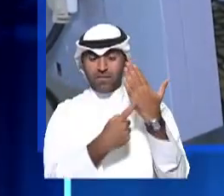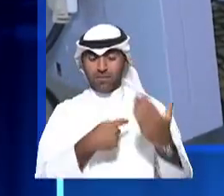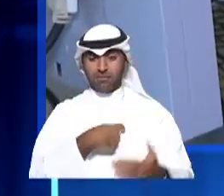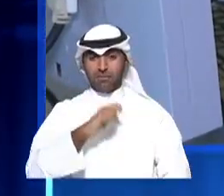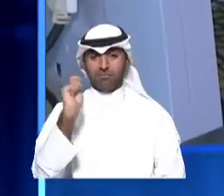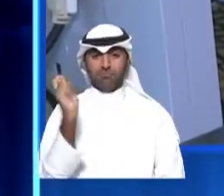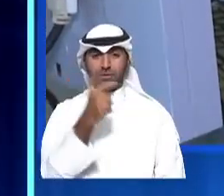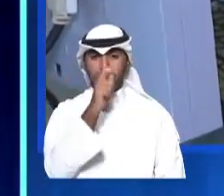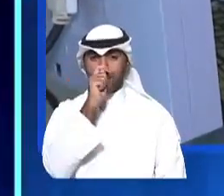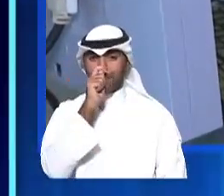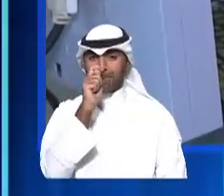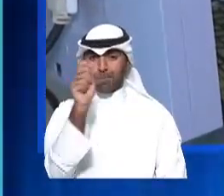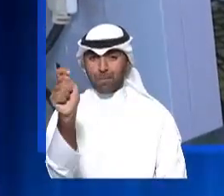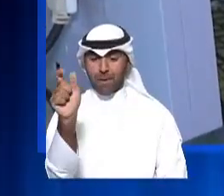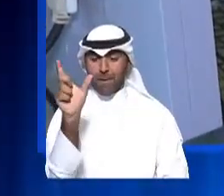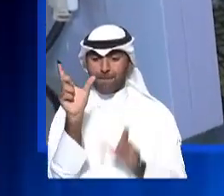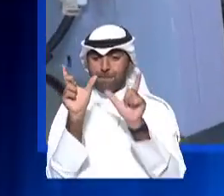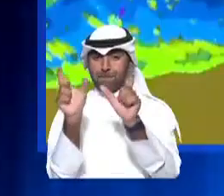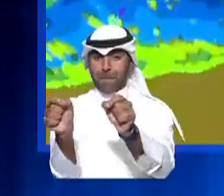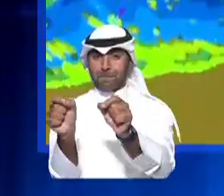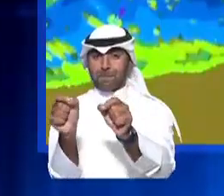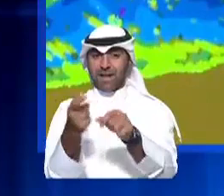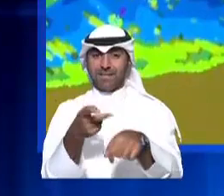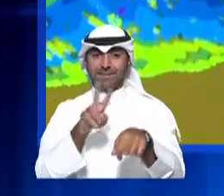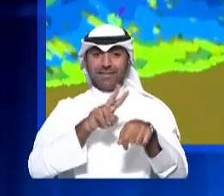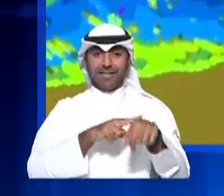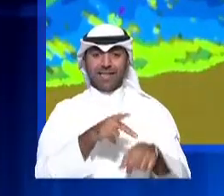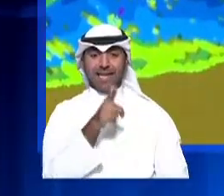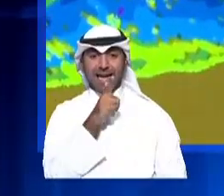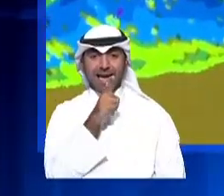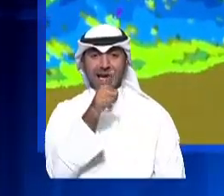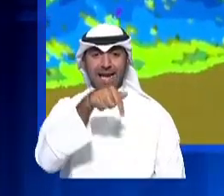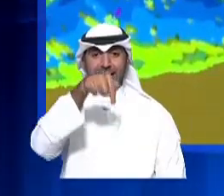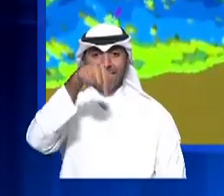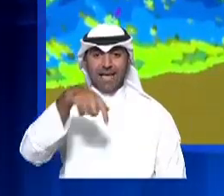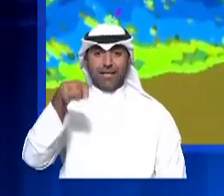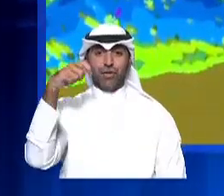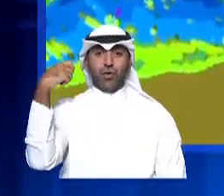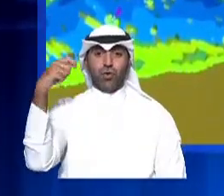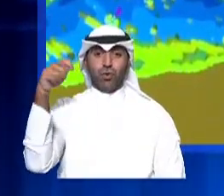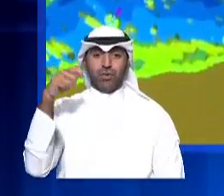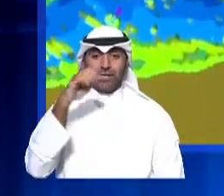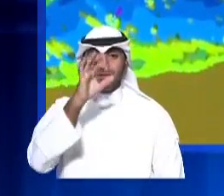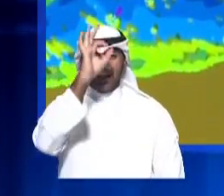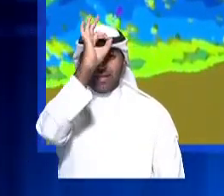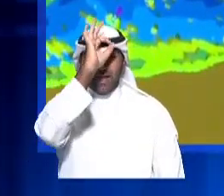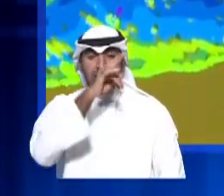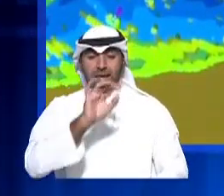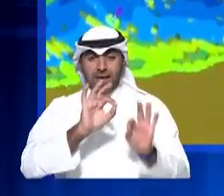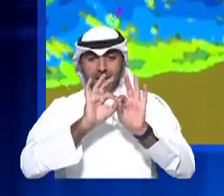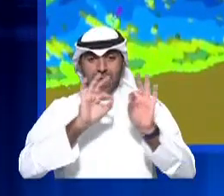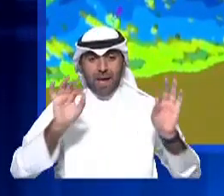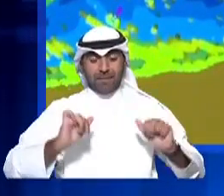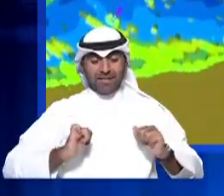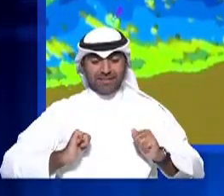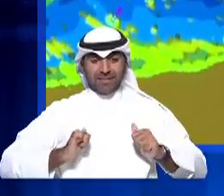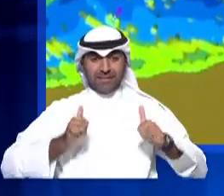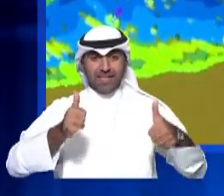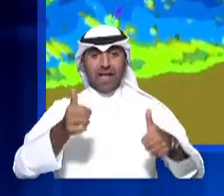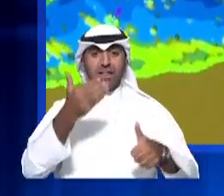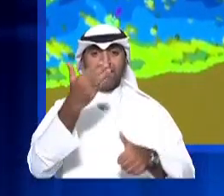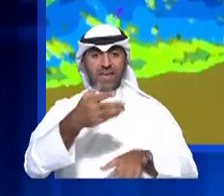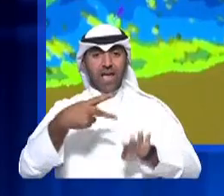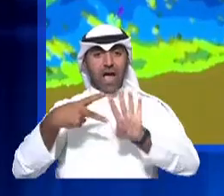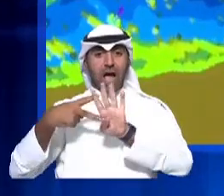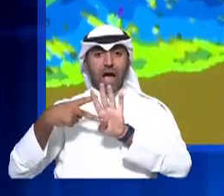كافة التدابير حتى وإن وصل الأمر إلى تنفيذ قواعد الاشتباك، لأنك أنت اليوم قاعد تتعامل مع